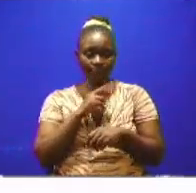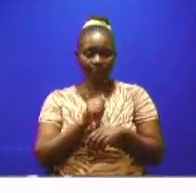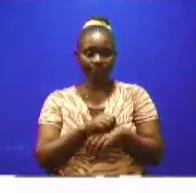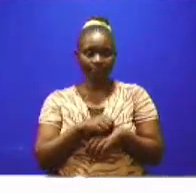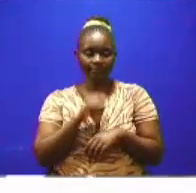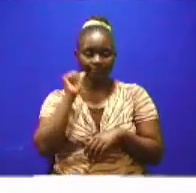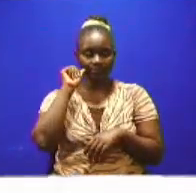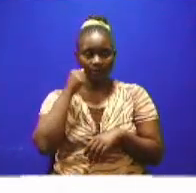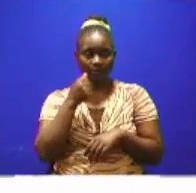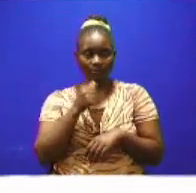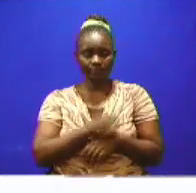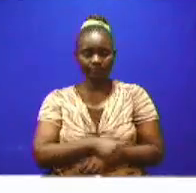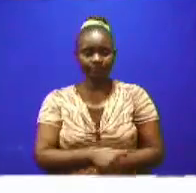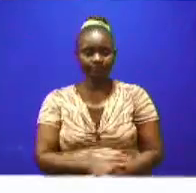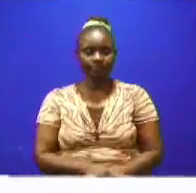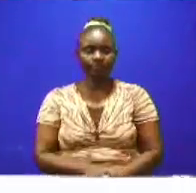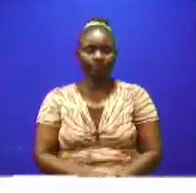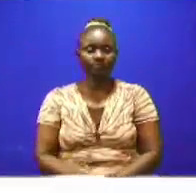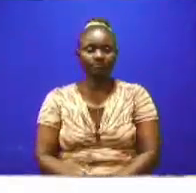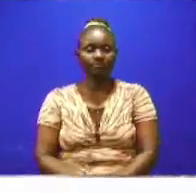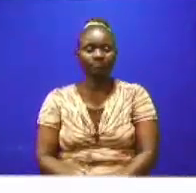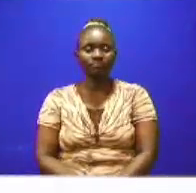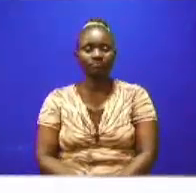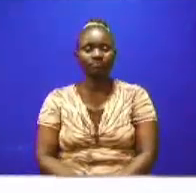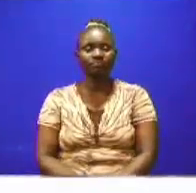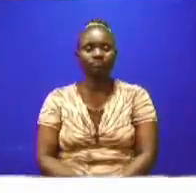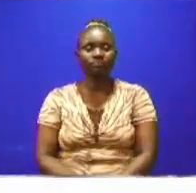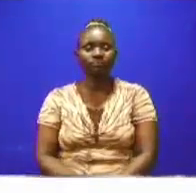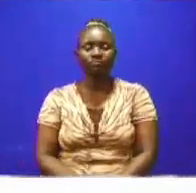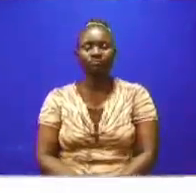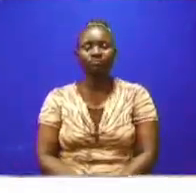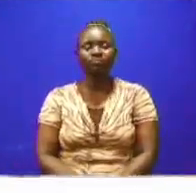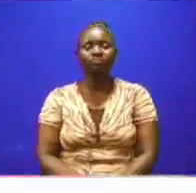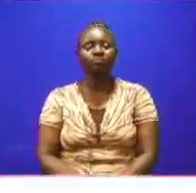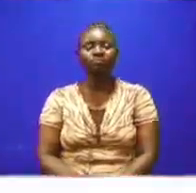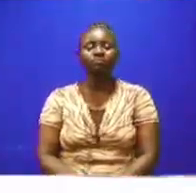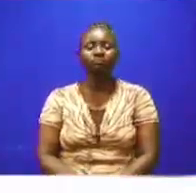Kuripoteri ya Egetaseni Kiandezi TV, nchini koro kwa Sam Miyenda.